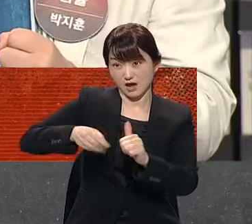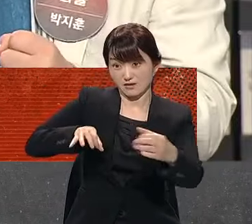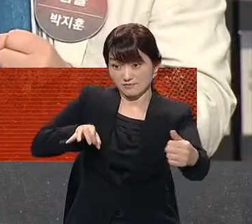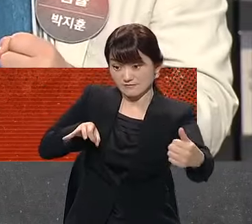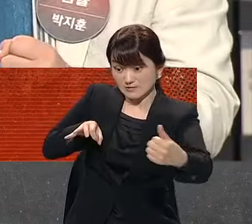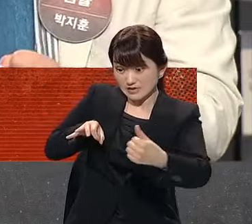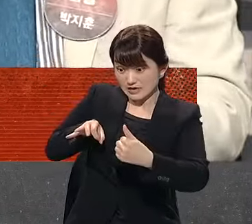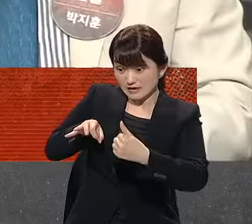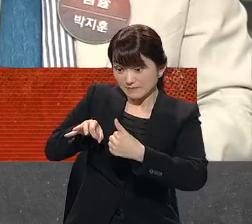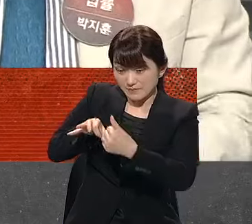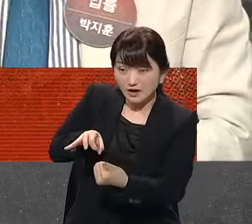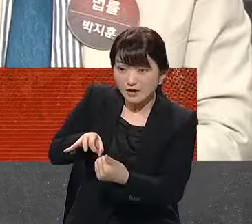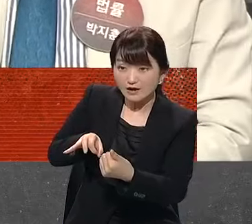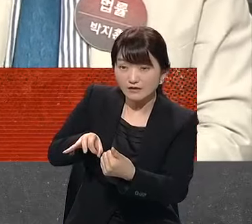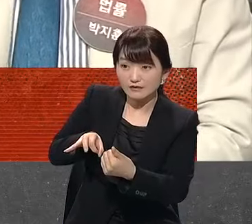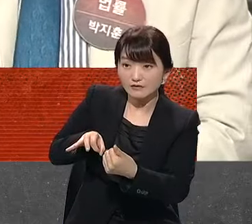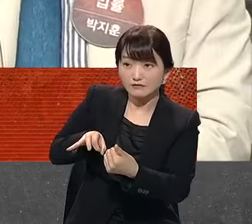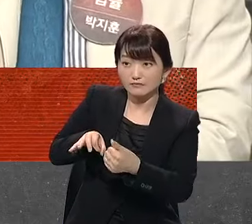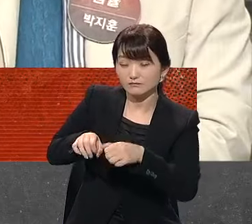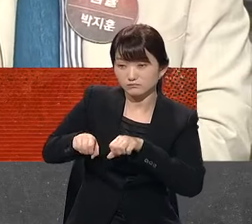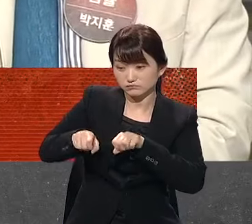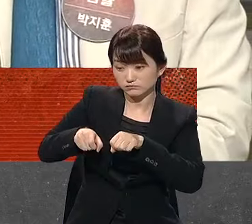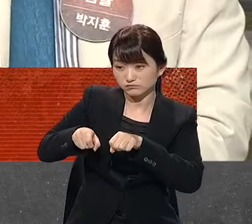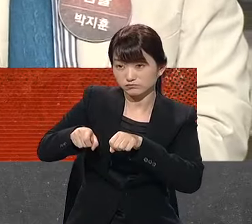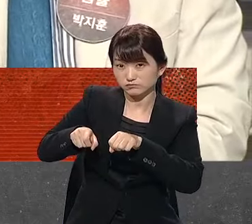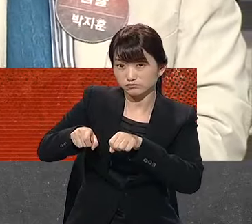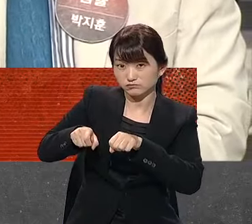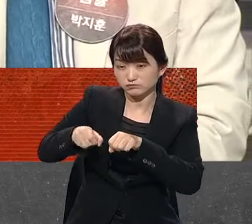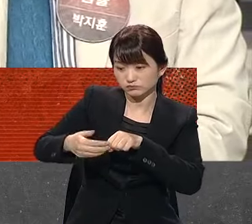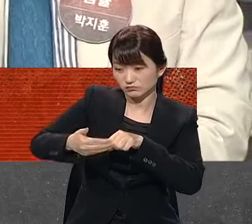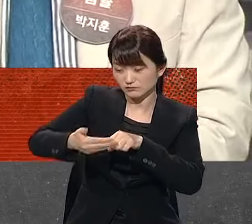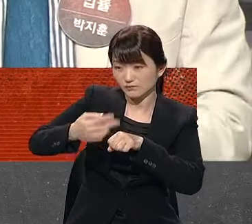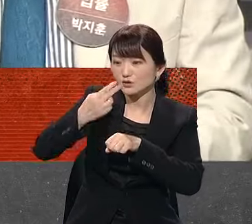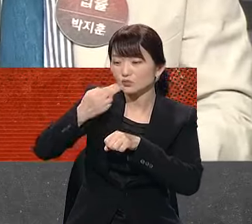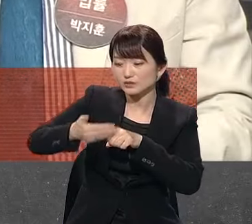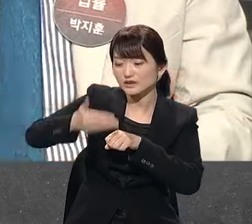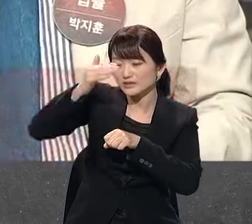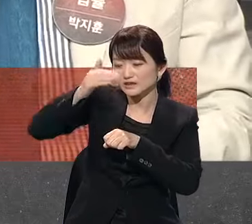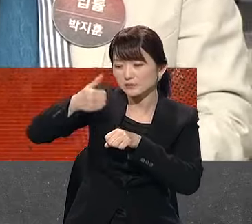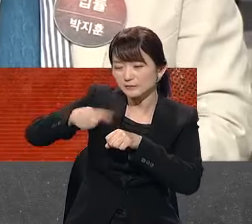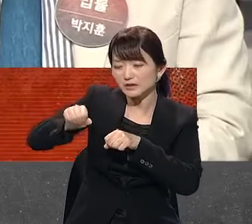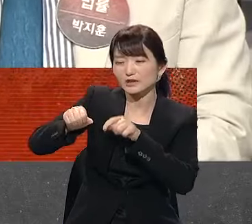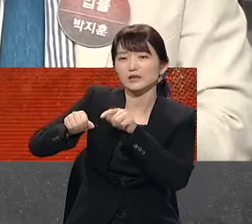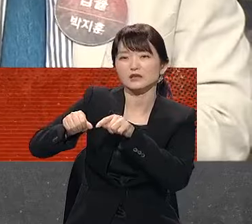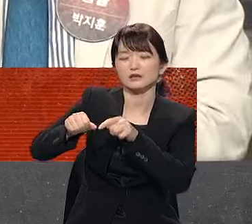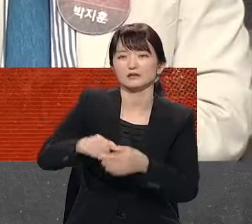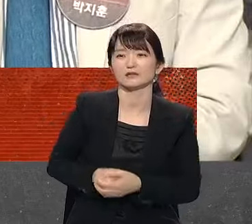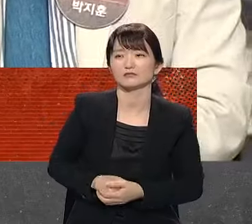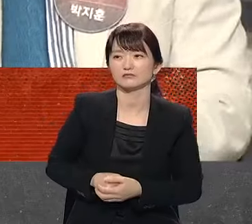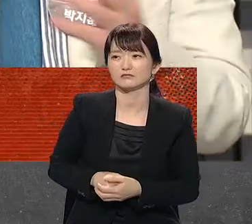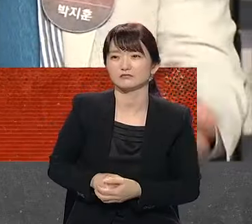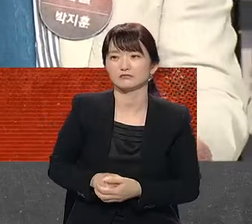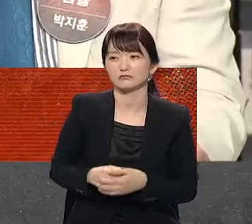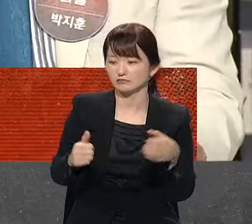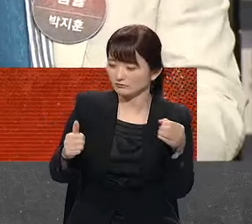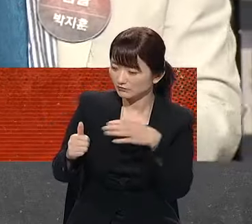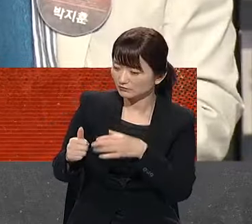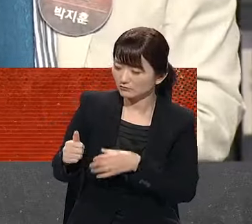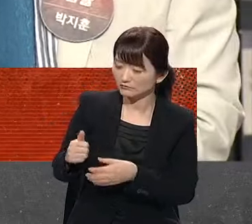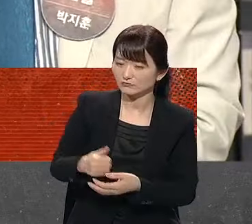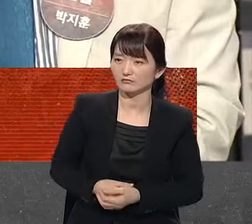부딪히는 모습인데 오토바이 바람막이를 부분이 파손이 됐다고 합니다. 그 이후에 하는 말이 좀 과간입니다. 예. 돈을